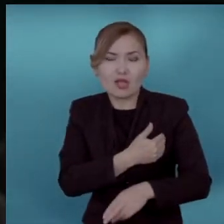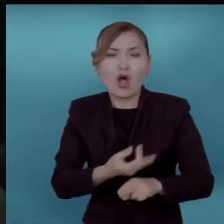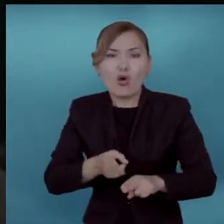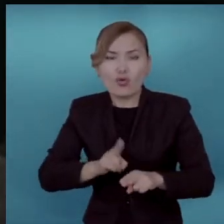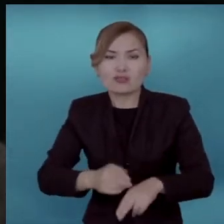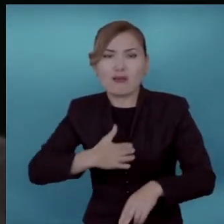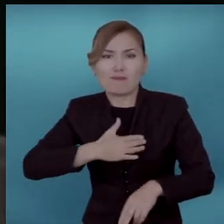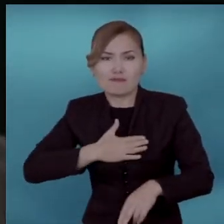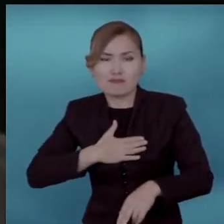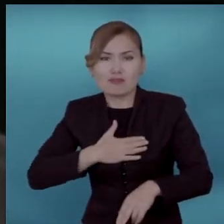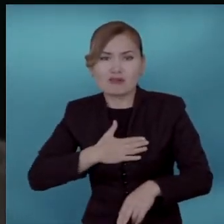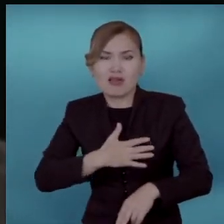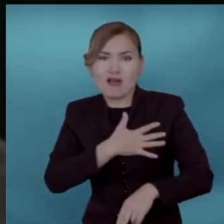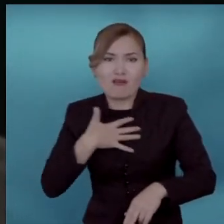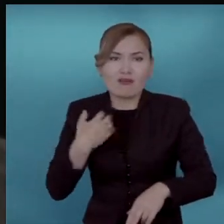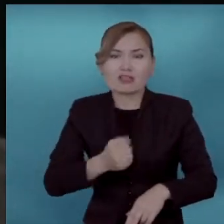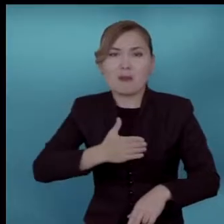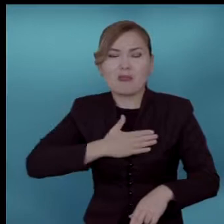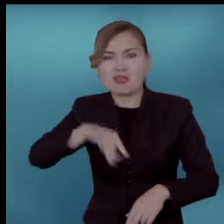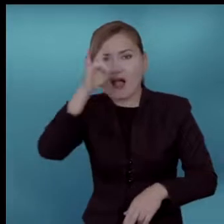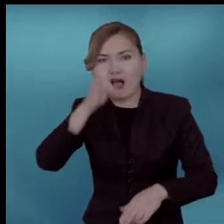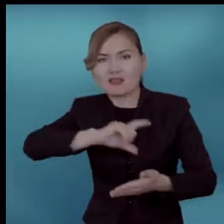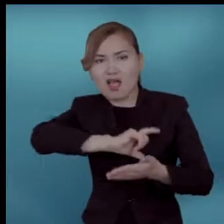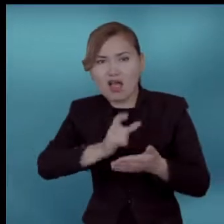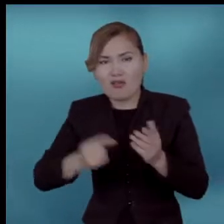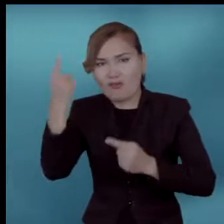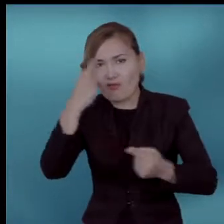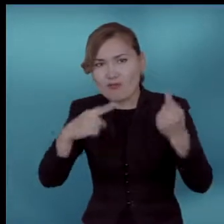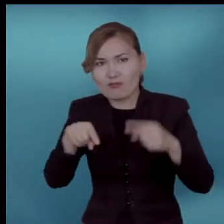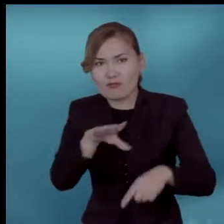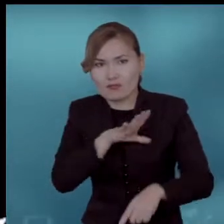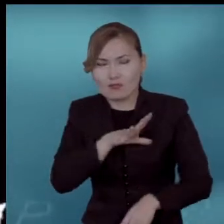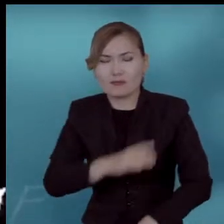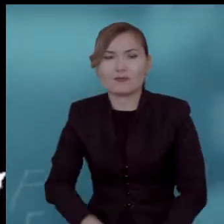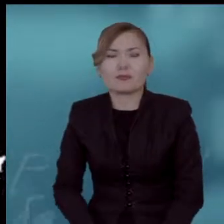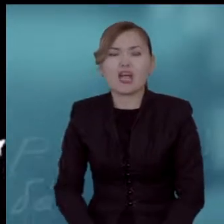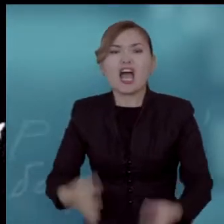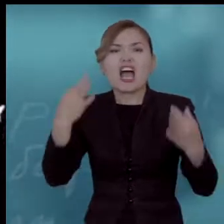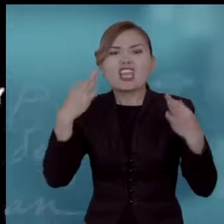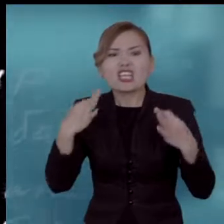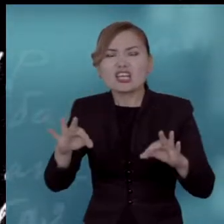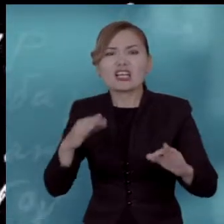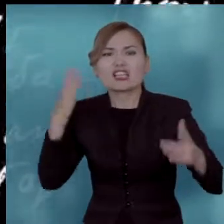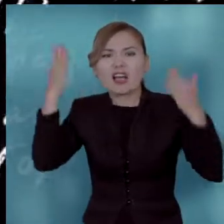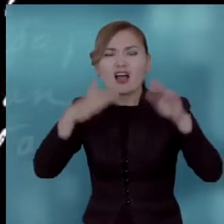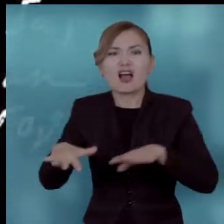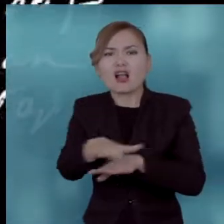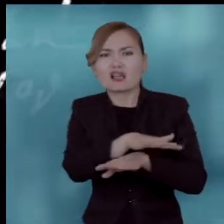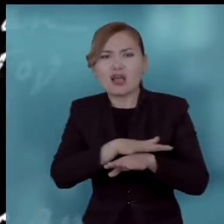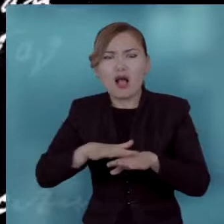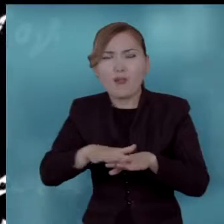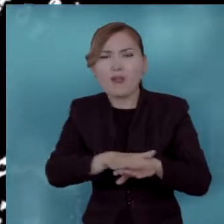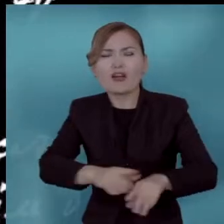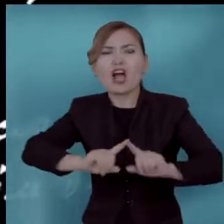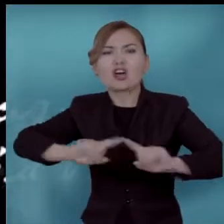Қазақстан менің Қазақстаным деген деп жазған ұран әніміз еді. Еркіндікті аңсаумен өткен дарындар жазған